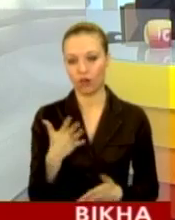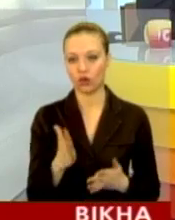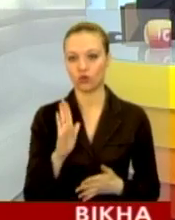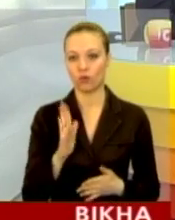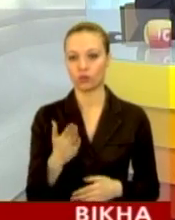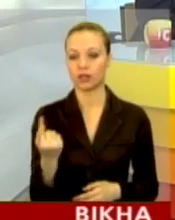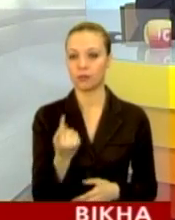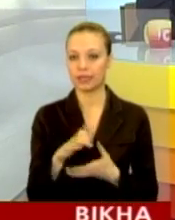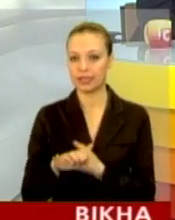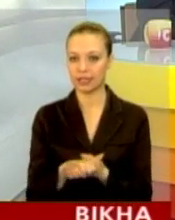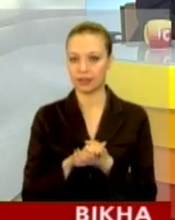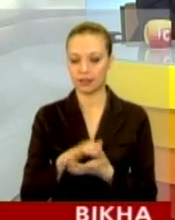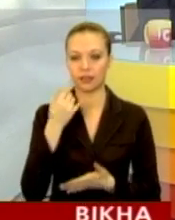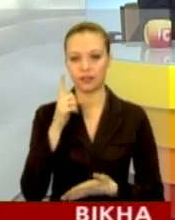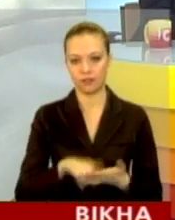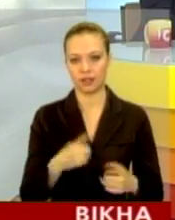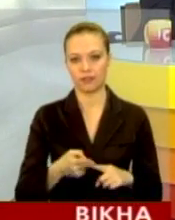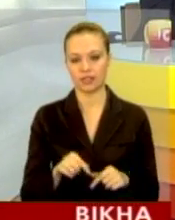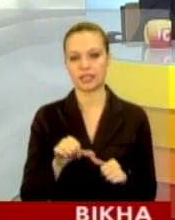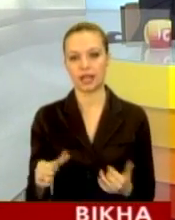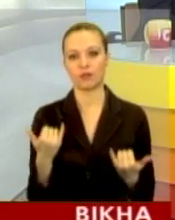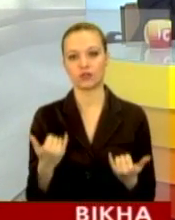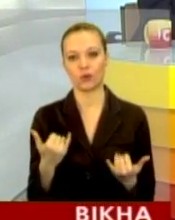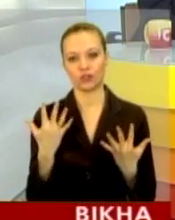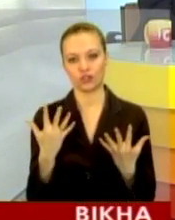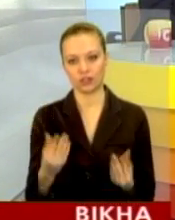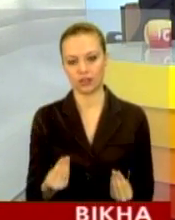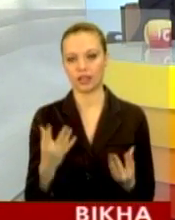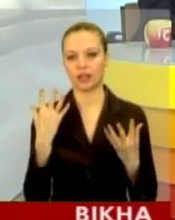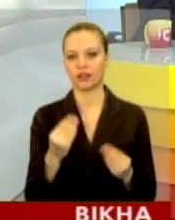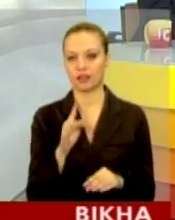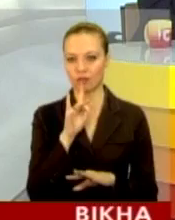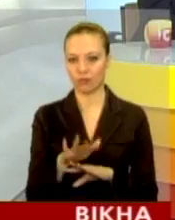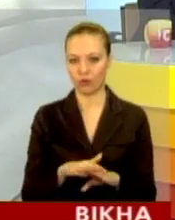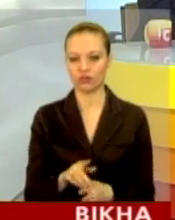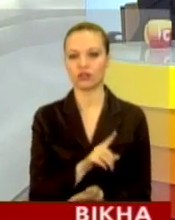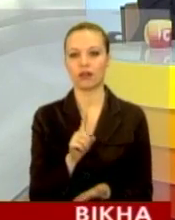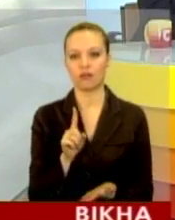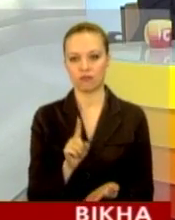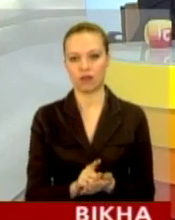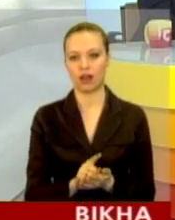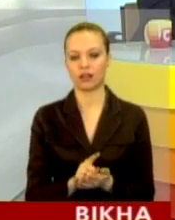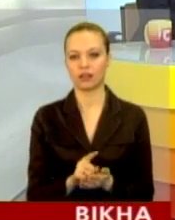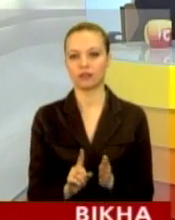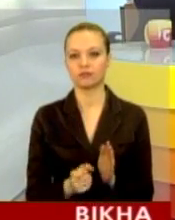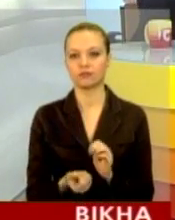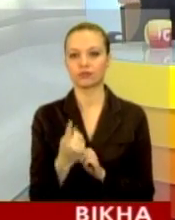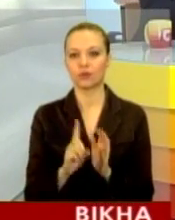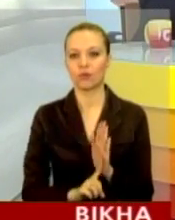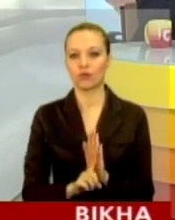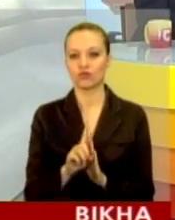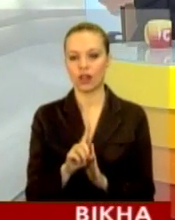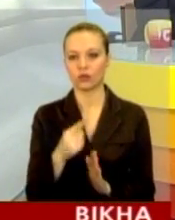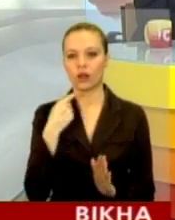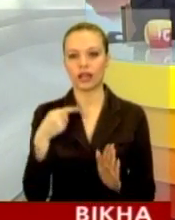будемо єдині і вірити в це. Саме сьогоднішній день прощення, має покласти початок